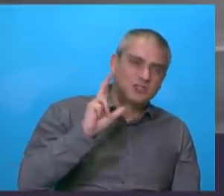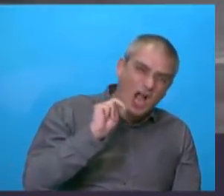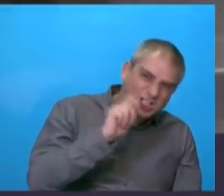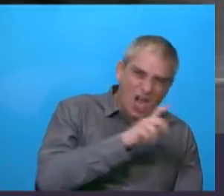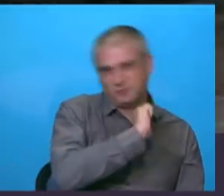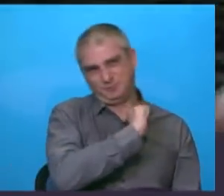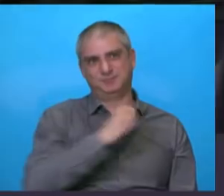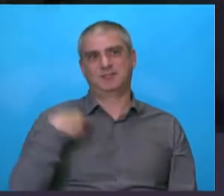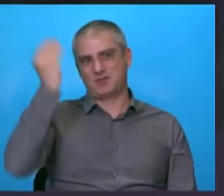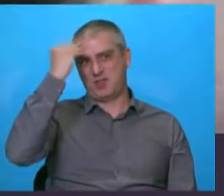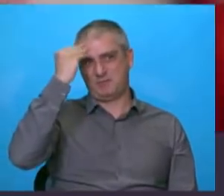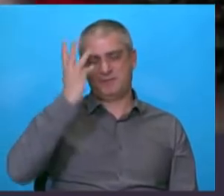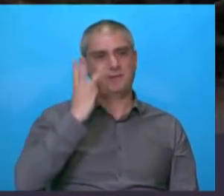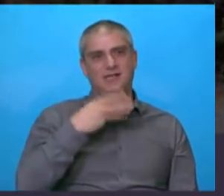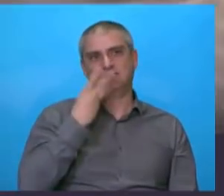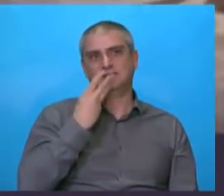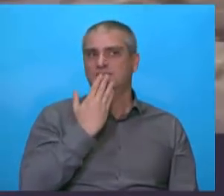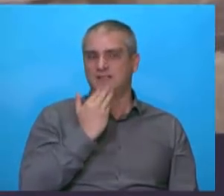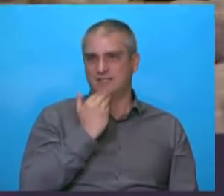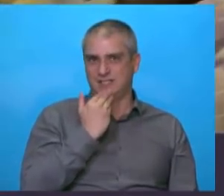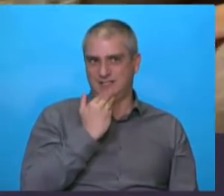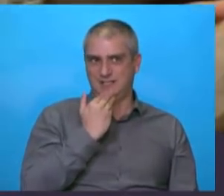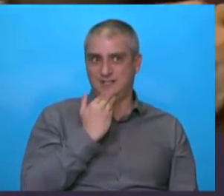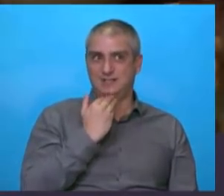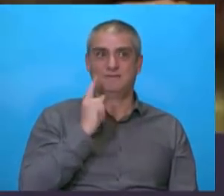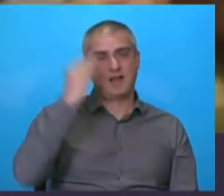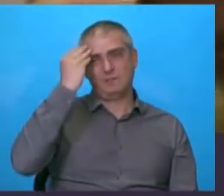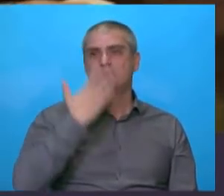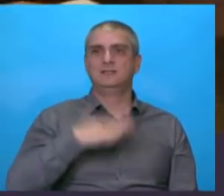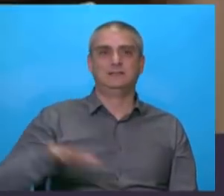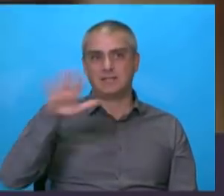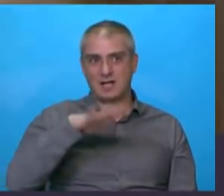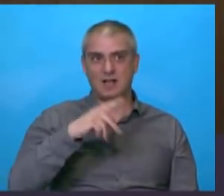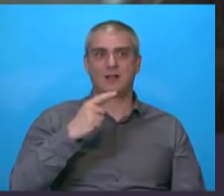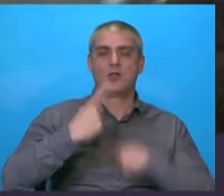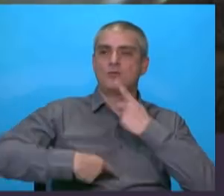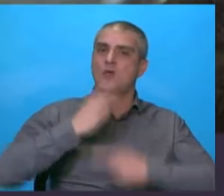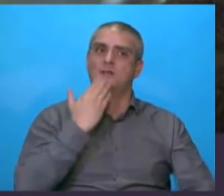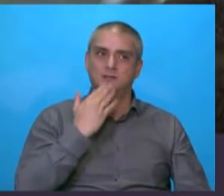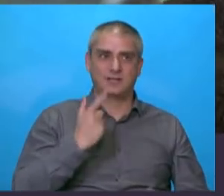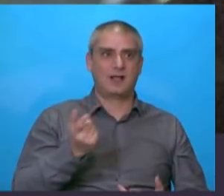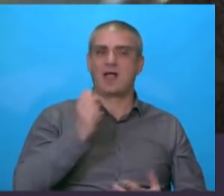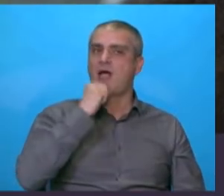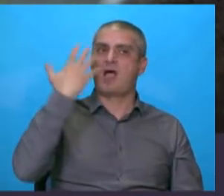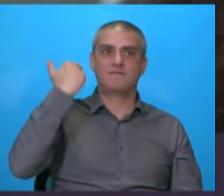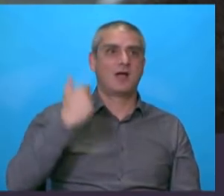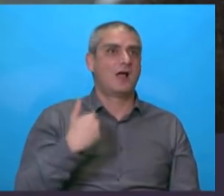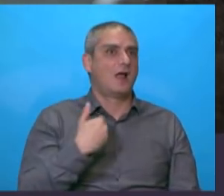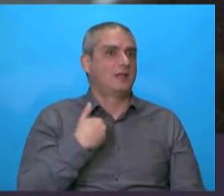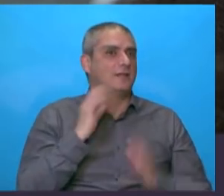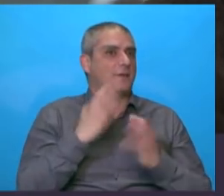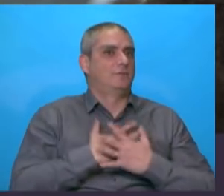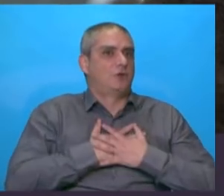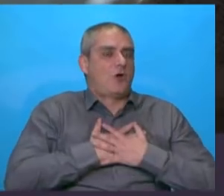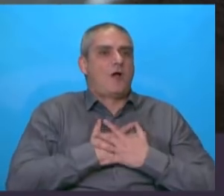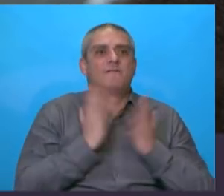לומדת בעיקר שפת העברית, ולימודי ישראל, התרבות שלה, התרבות שלה. ואני ממש אוהב, כל כך